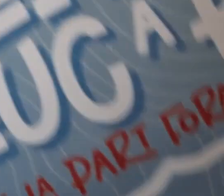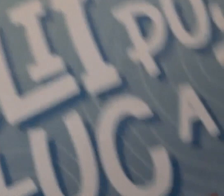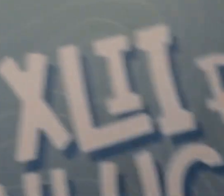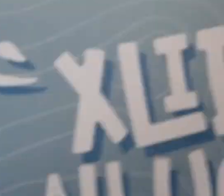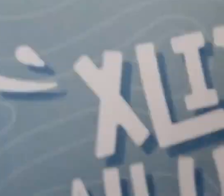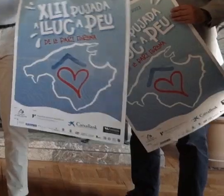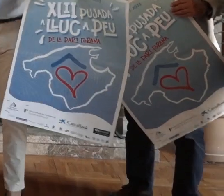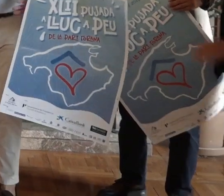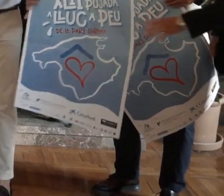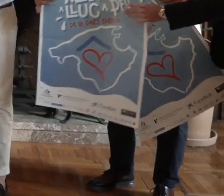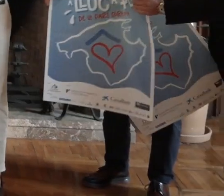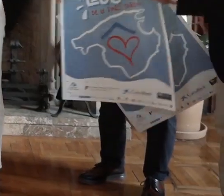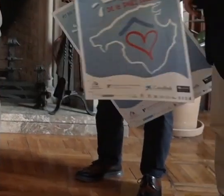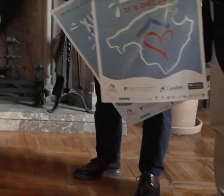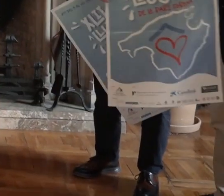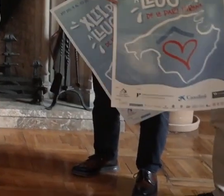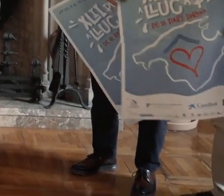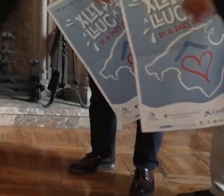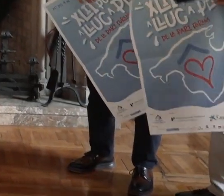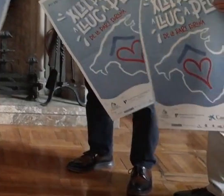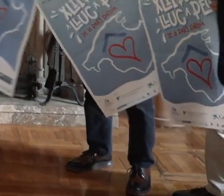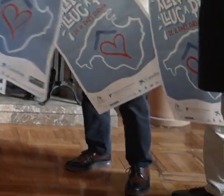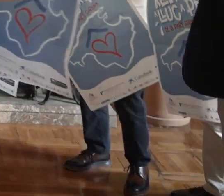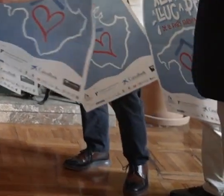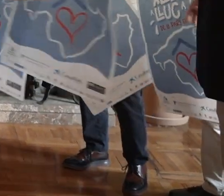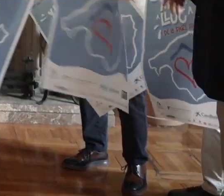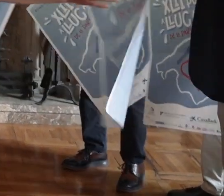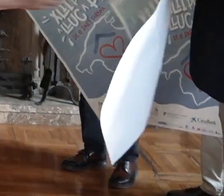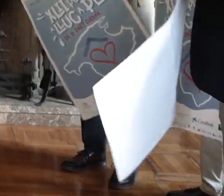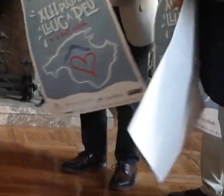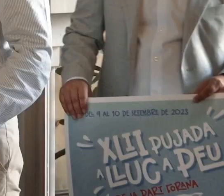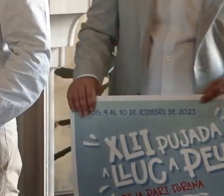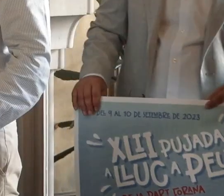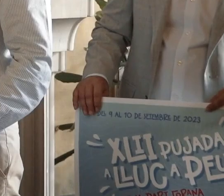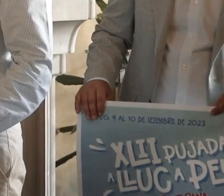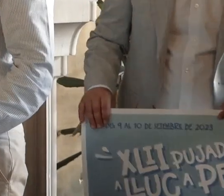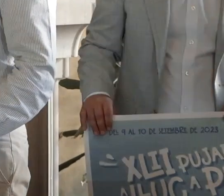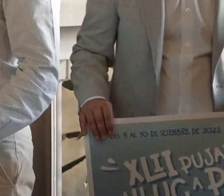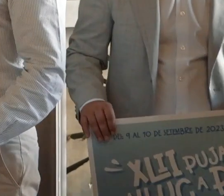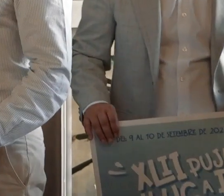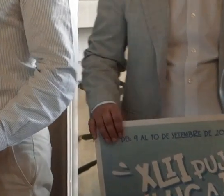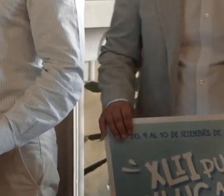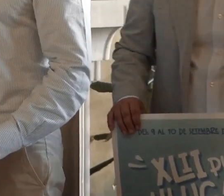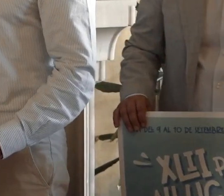I després ja s'ha de poble a fer, que és com el que robava. Tots els dissenys són els mateixos, però i cada quatre.